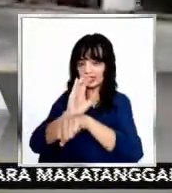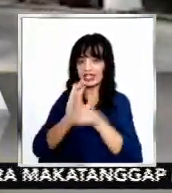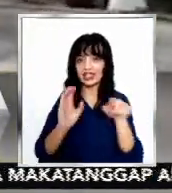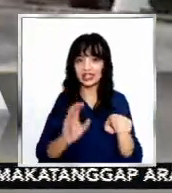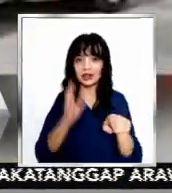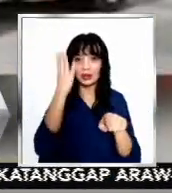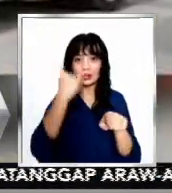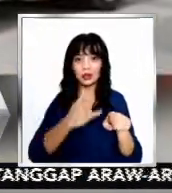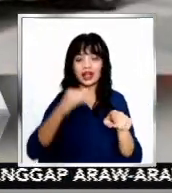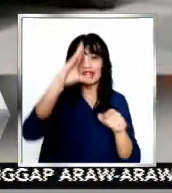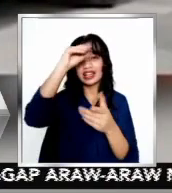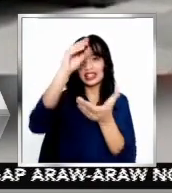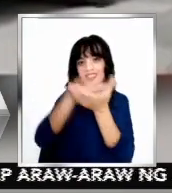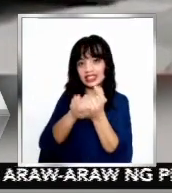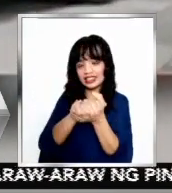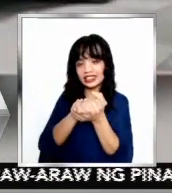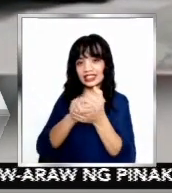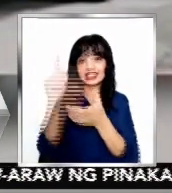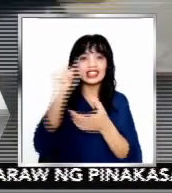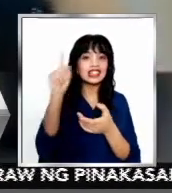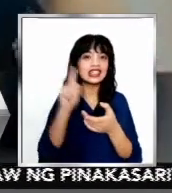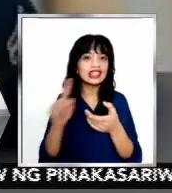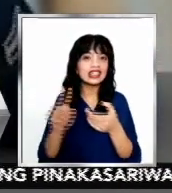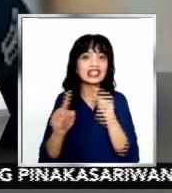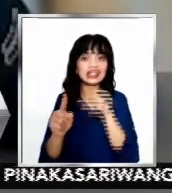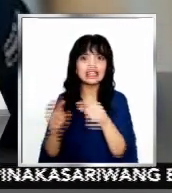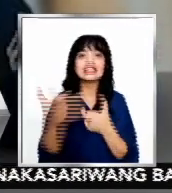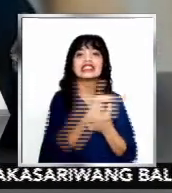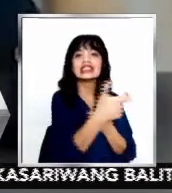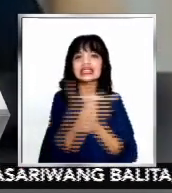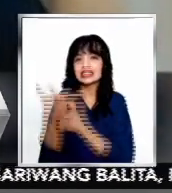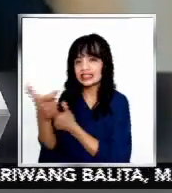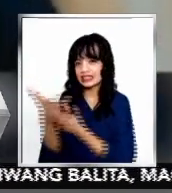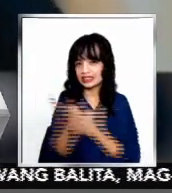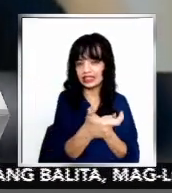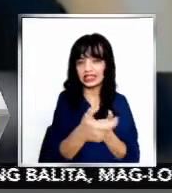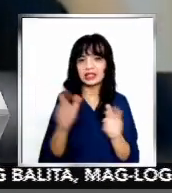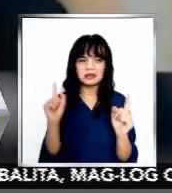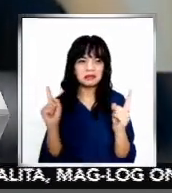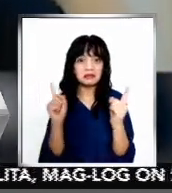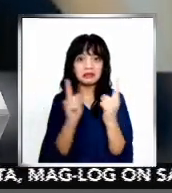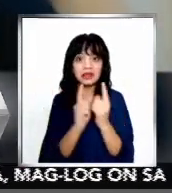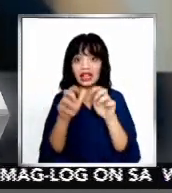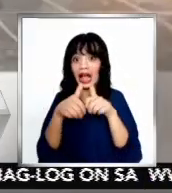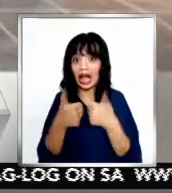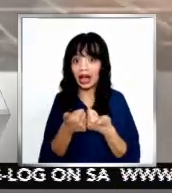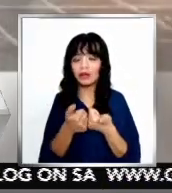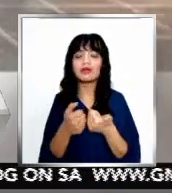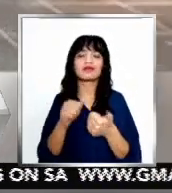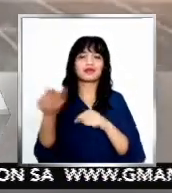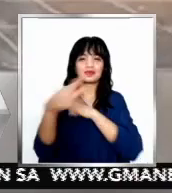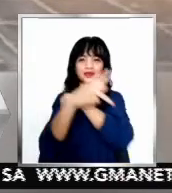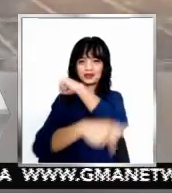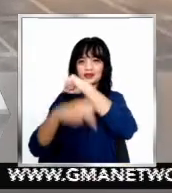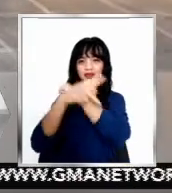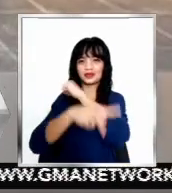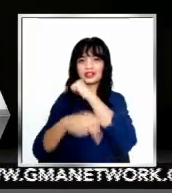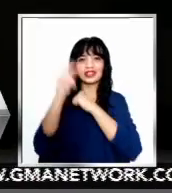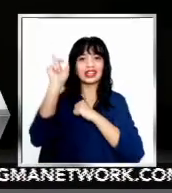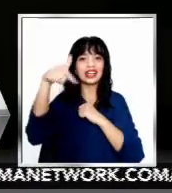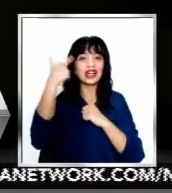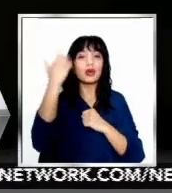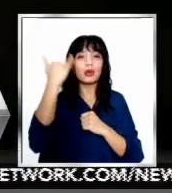si Zylos Hipolito, isang bumbero. Nagkakilala raw sila sa provincial capital dahil sa simpleng pagbati sa isa't